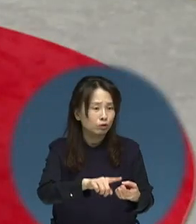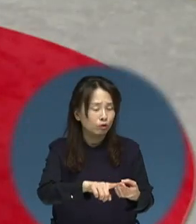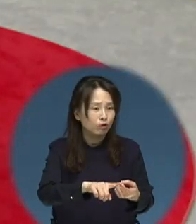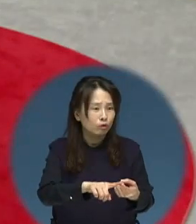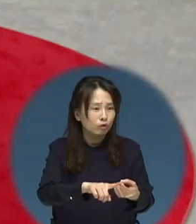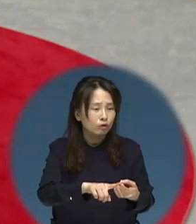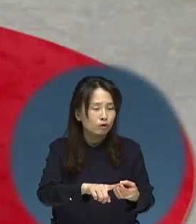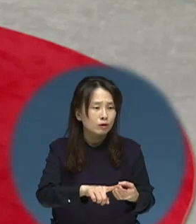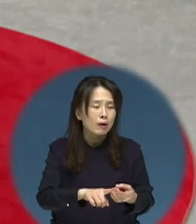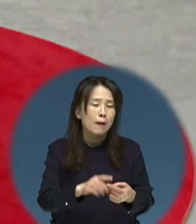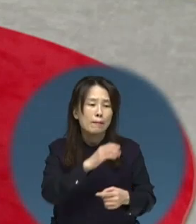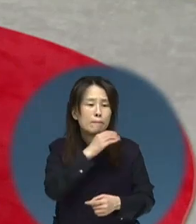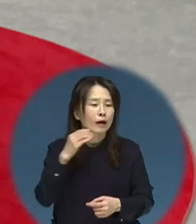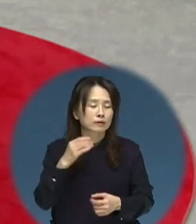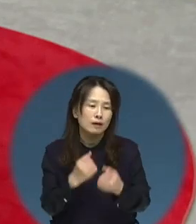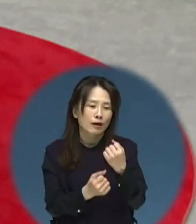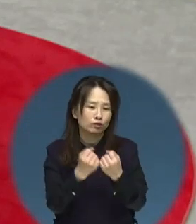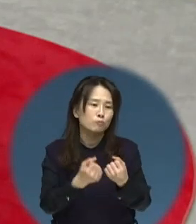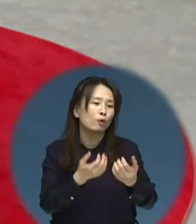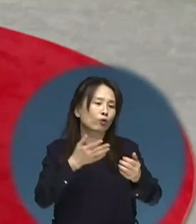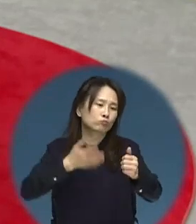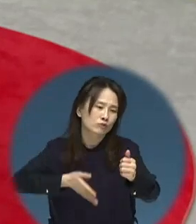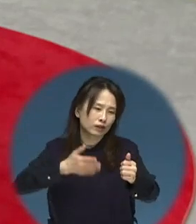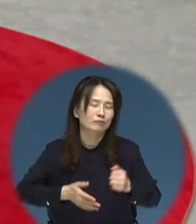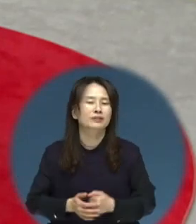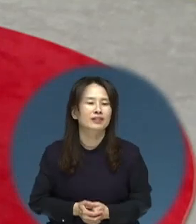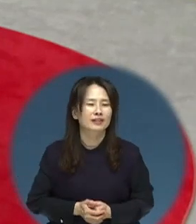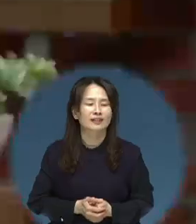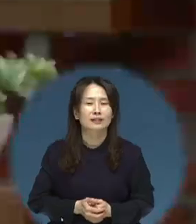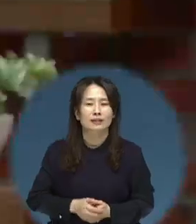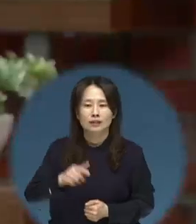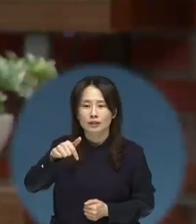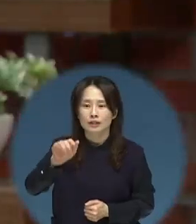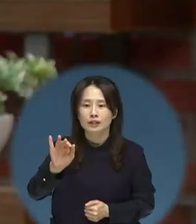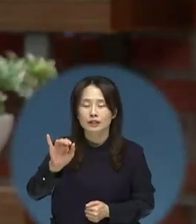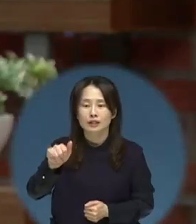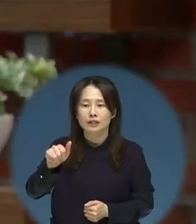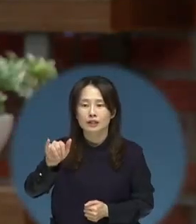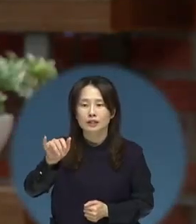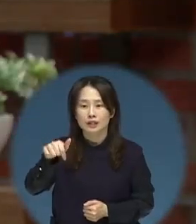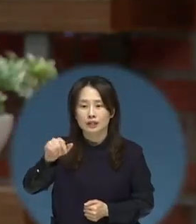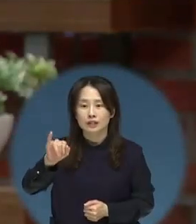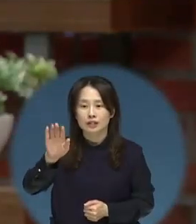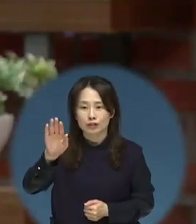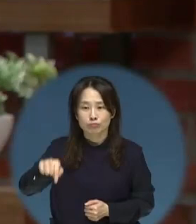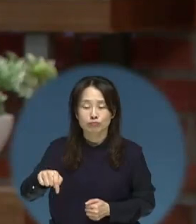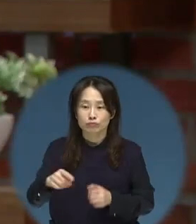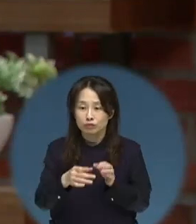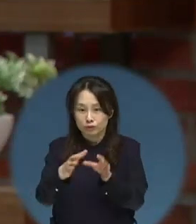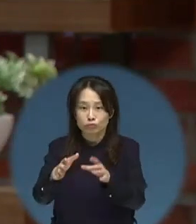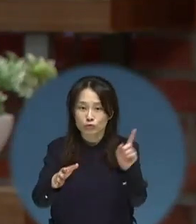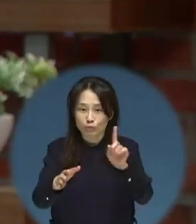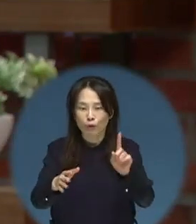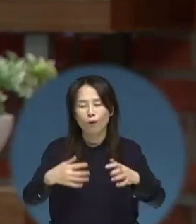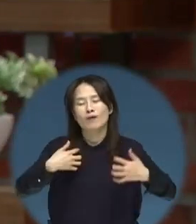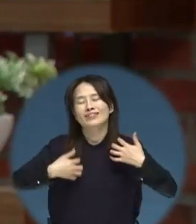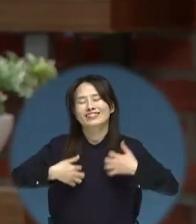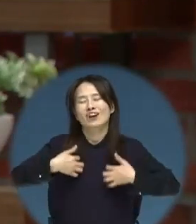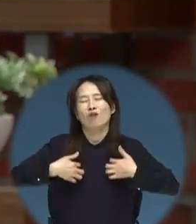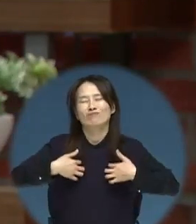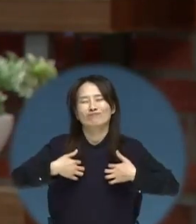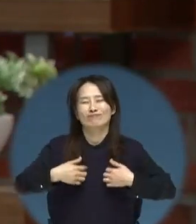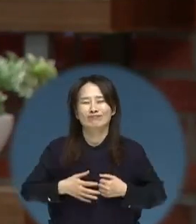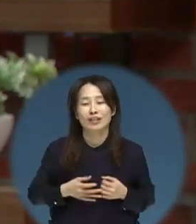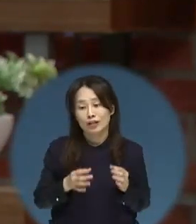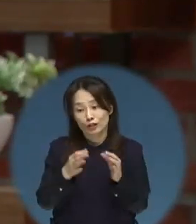좀 다르지 않을까 싶어서 뭐라고 말하겠어요? 기부란? 네. 기부란 즐거움이다. 네. 기부를